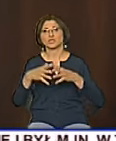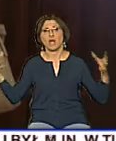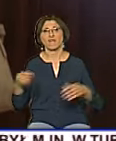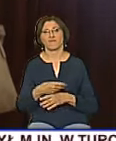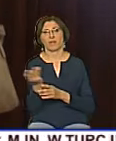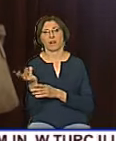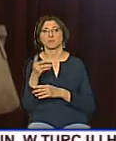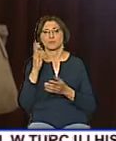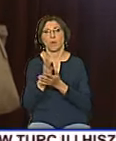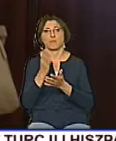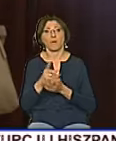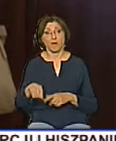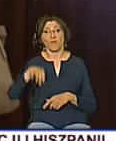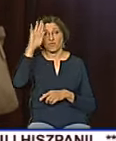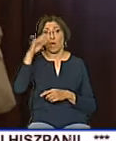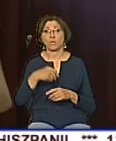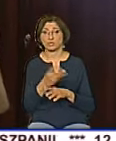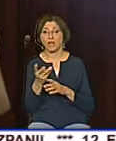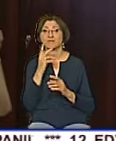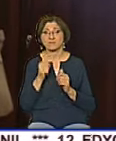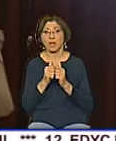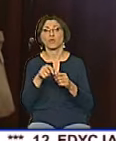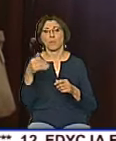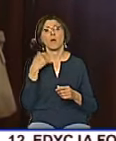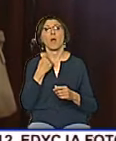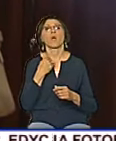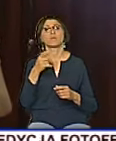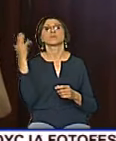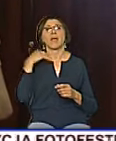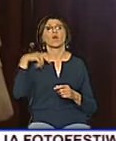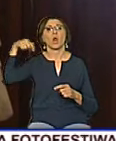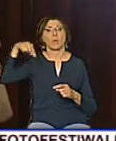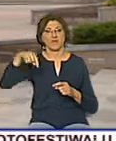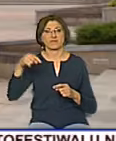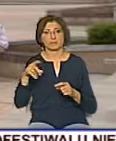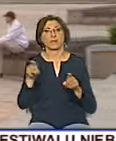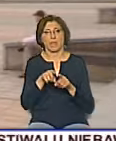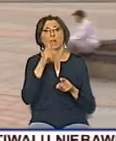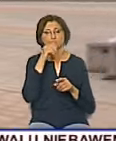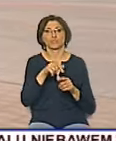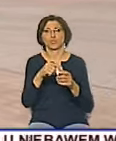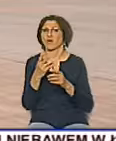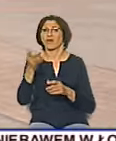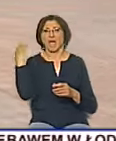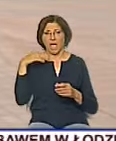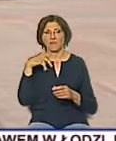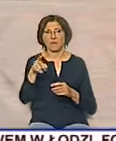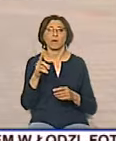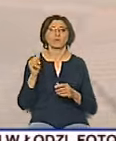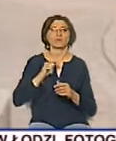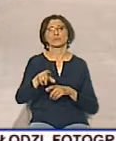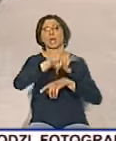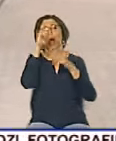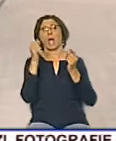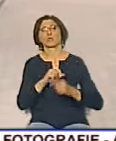Wachlarz w Łodzi dość szeroki wachlarz zadań obowiązywał za czasów prezydenta kropiwnickiego wówczas strażnicy miejscy całą dobę